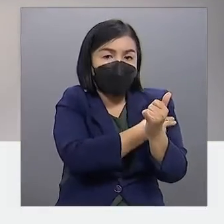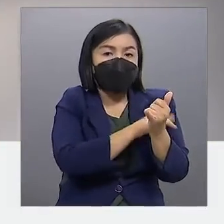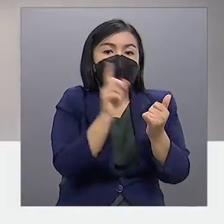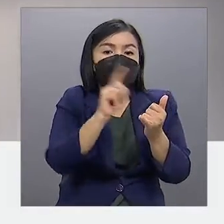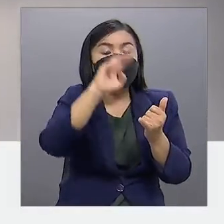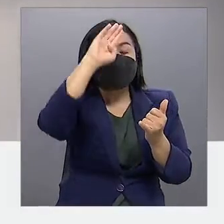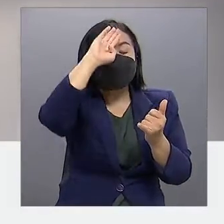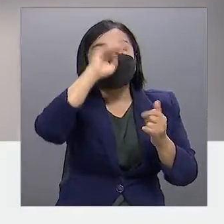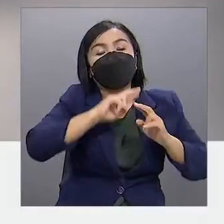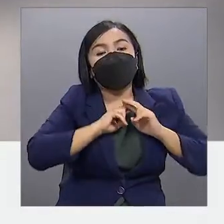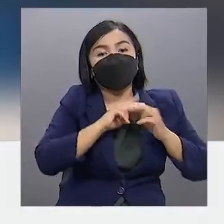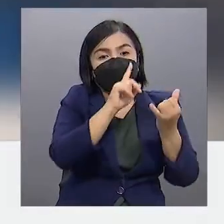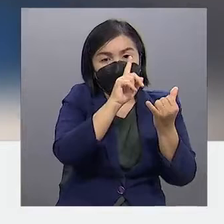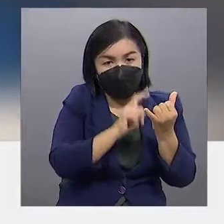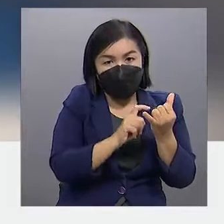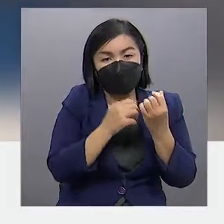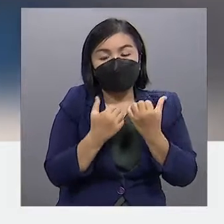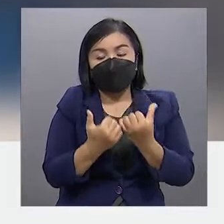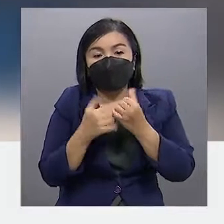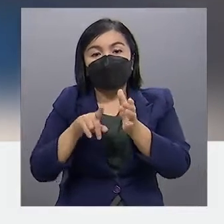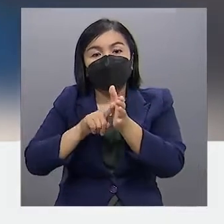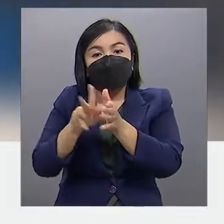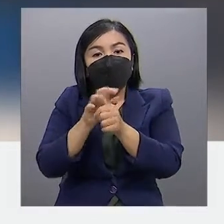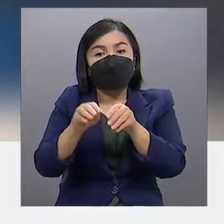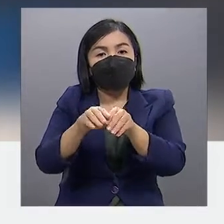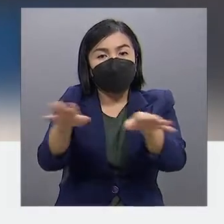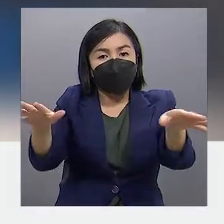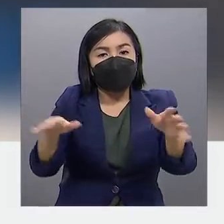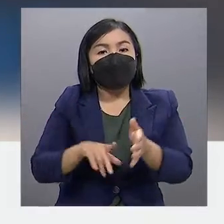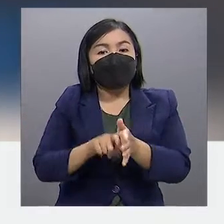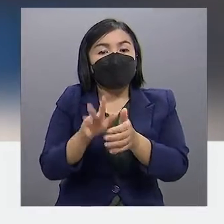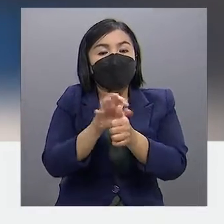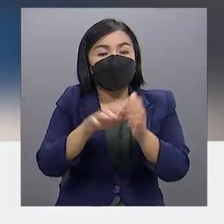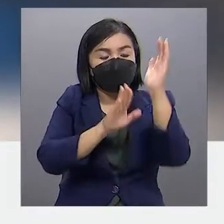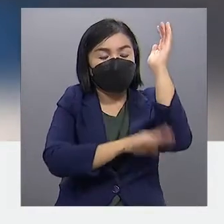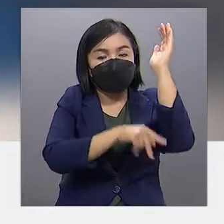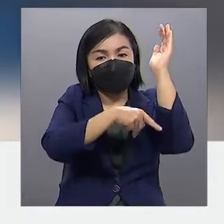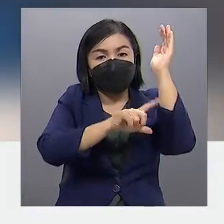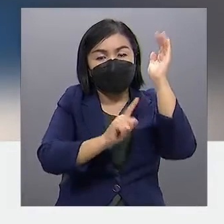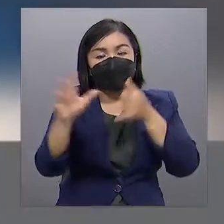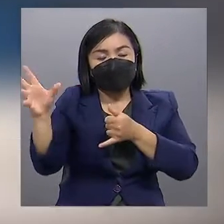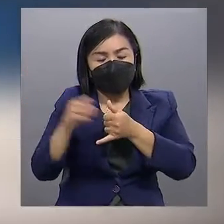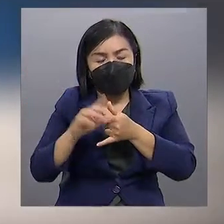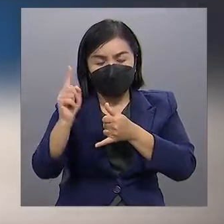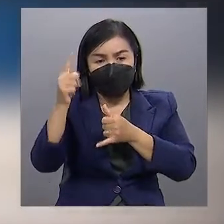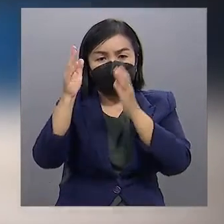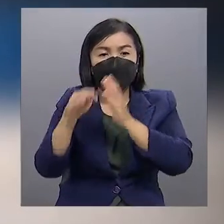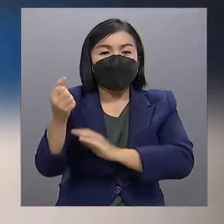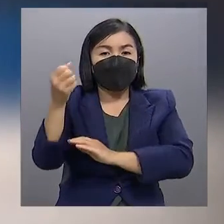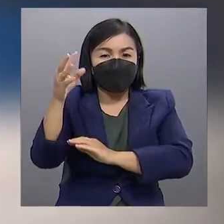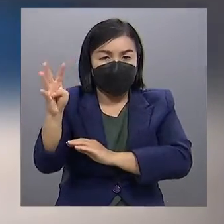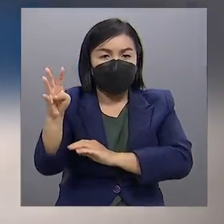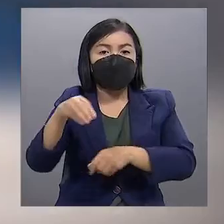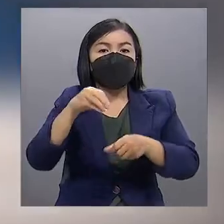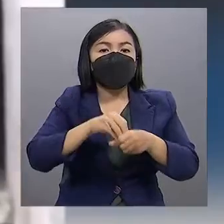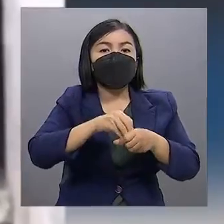ส่วนสถานการณ์การระบาดในพื้นที่ที่จังหวัดพังงาพบผู้ติดเชื้อใหม่ 14คนกระจายโตอยู่ในหลายอำเภอ